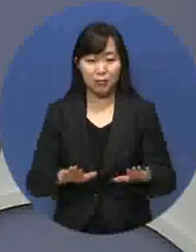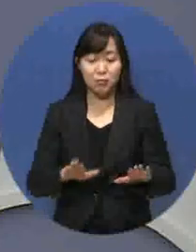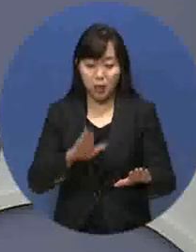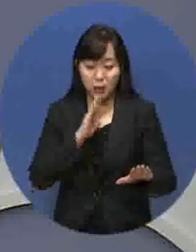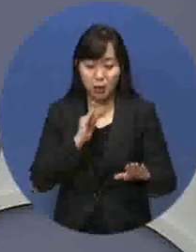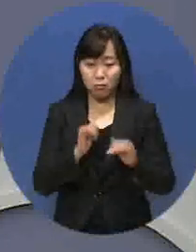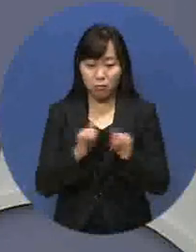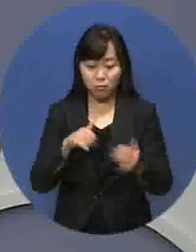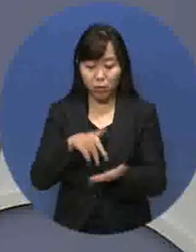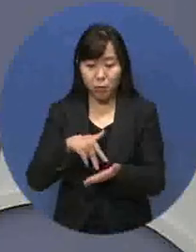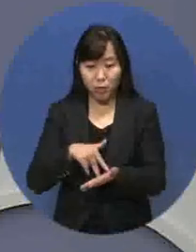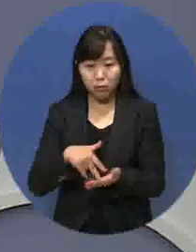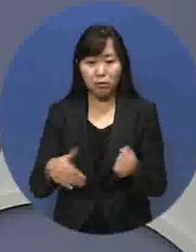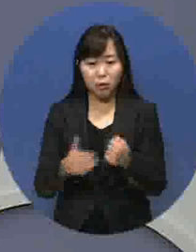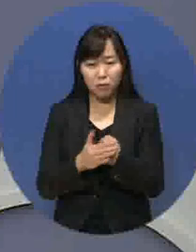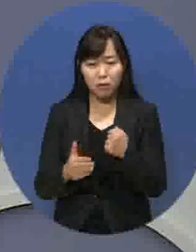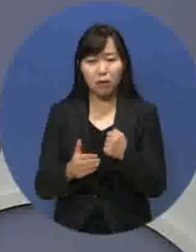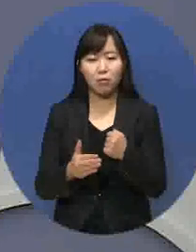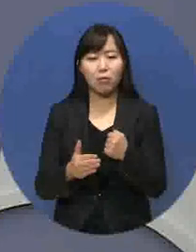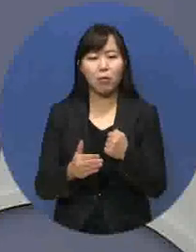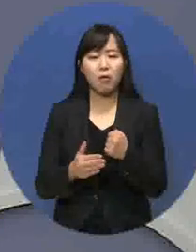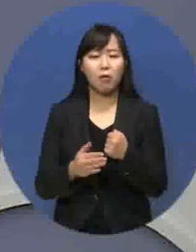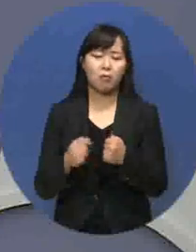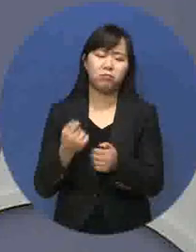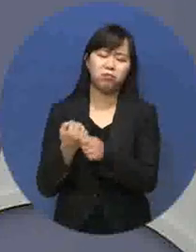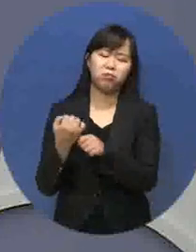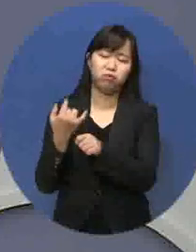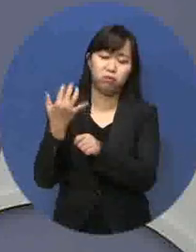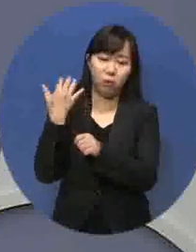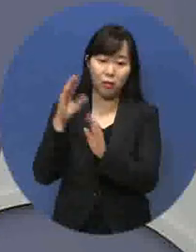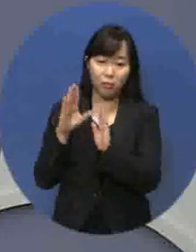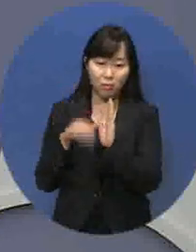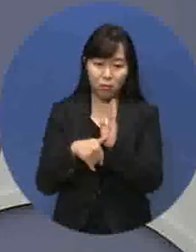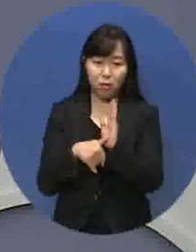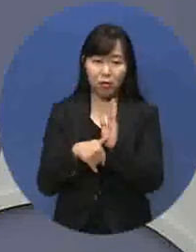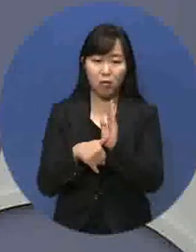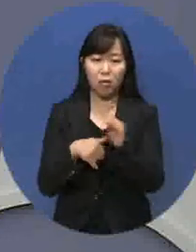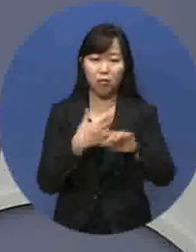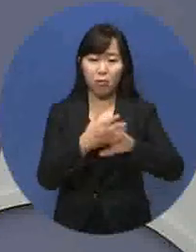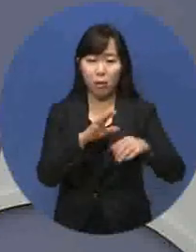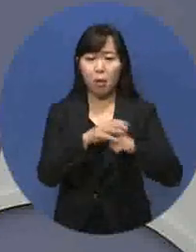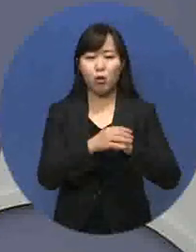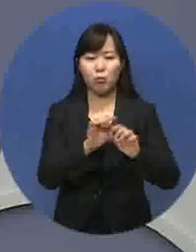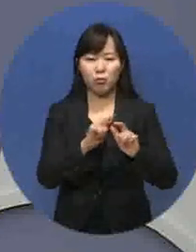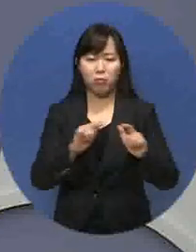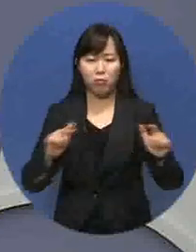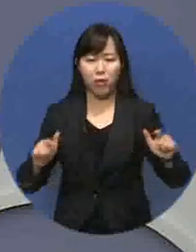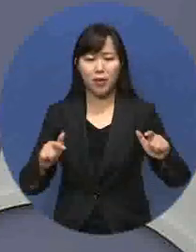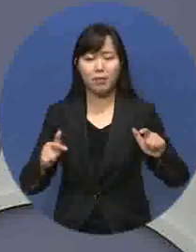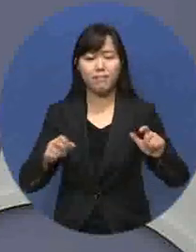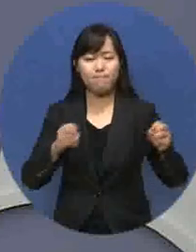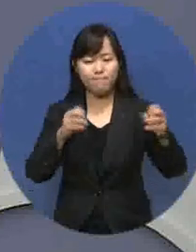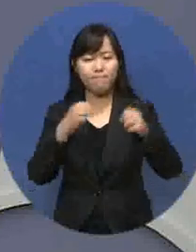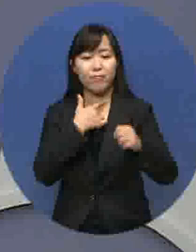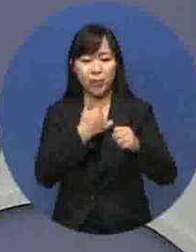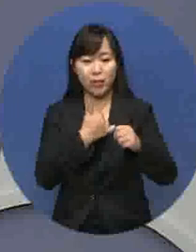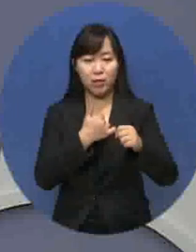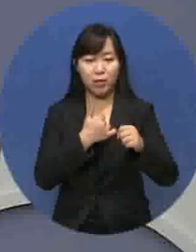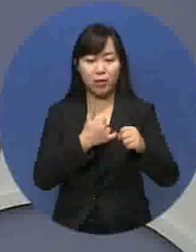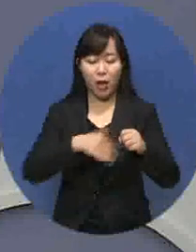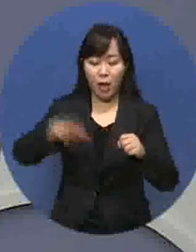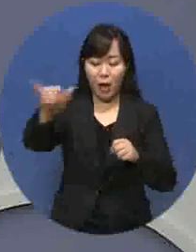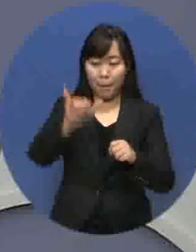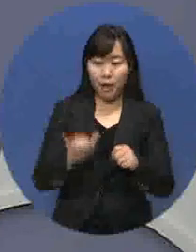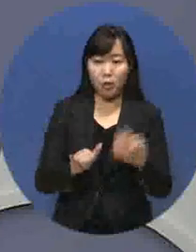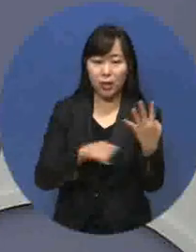볼 수 없지만 오히려 이제 이미 몇십 년 전에 해외 유세 싱크탱크하고 석학대 얘기하셨던 한반도의 네 가지